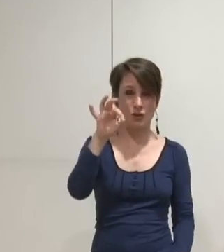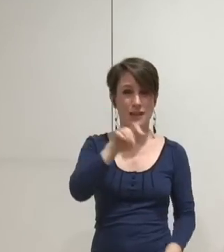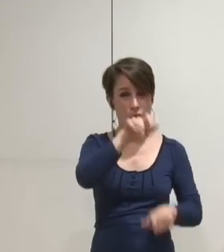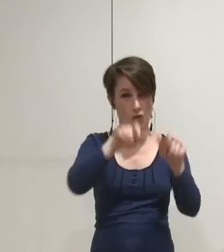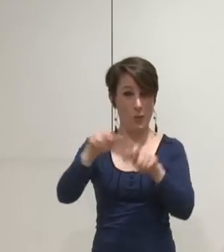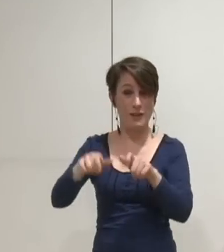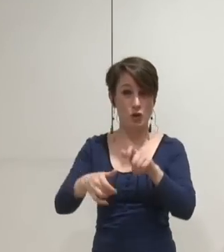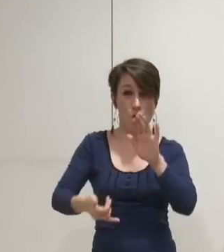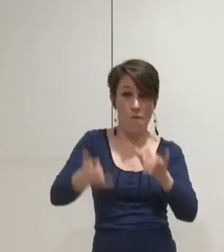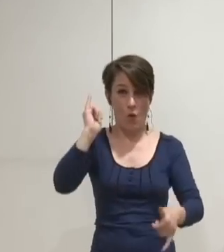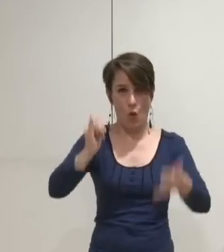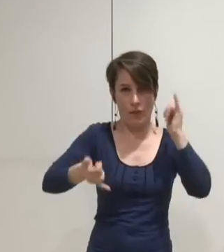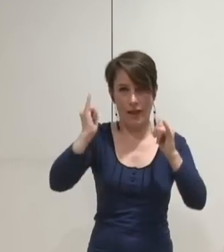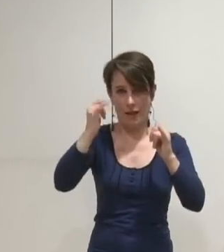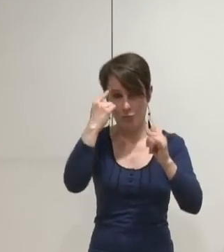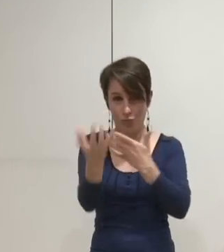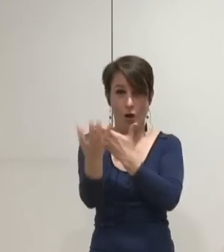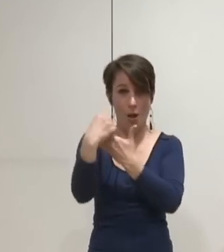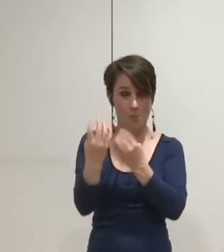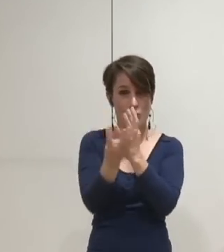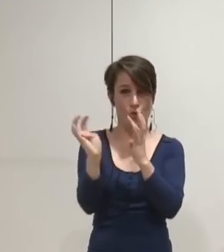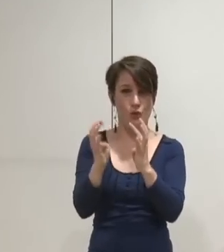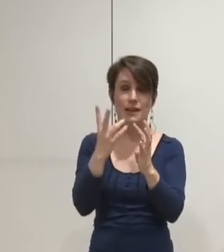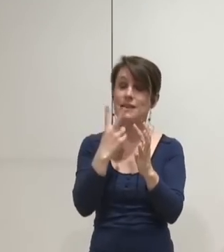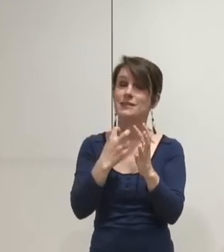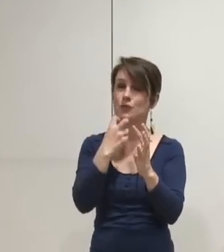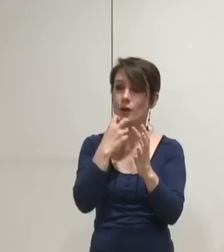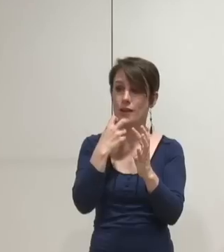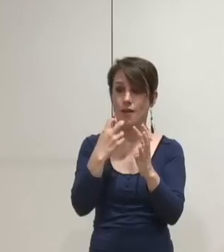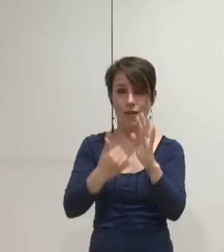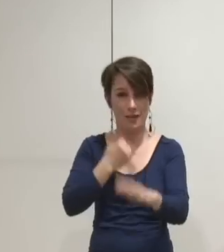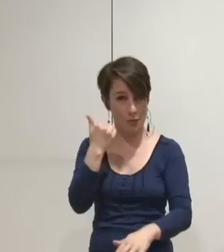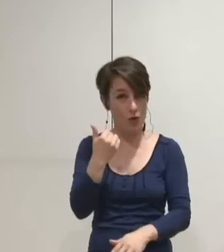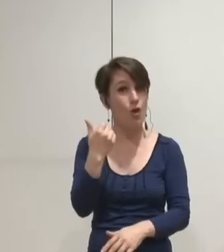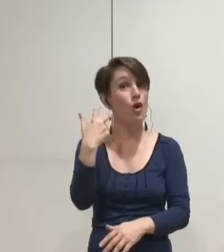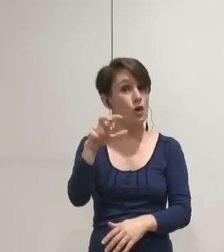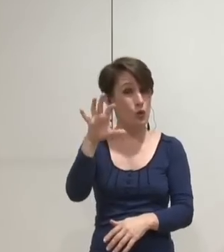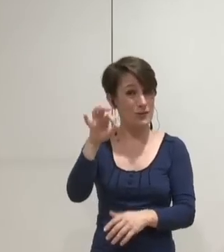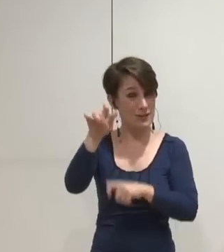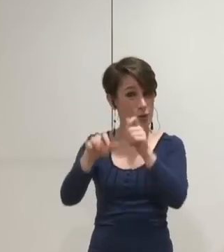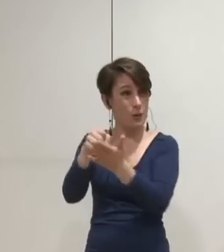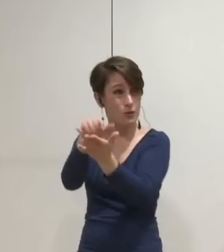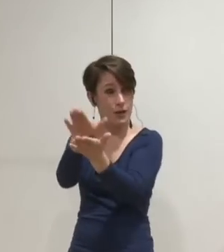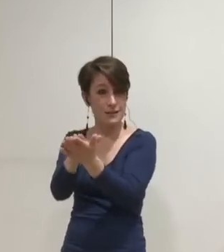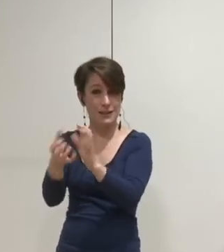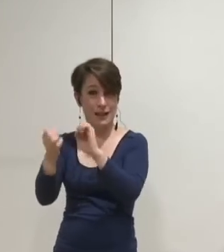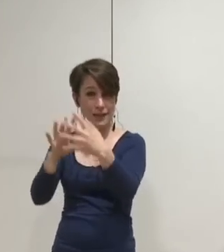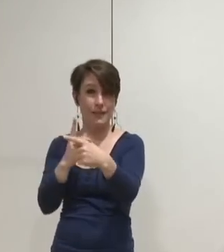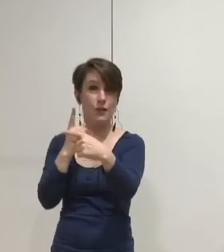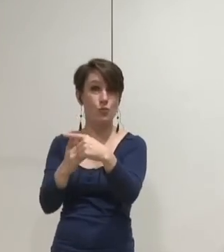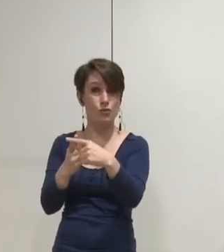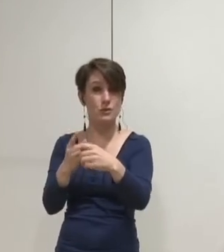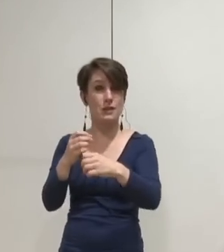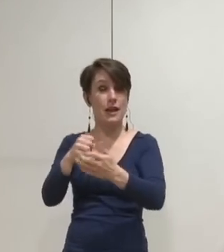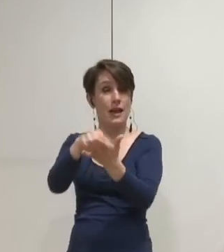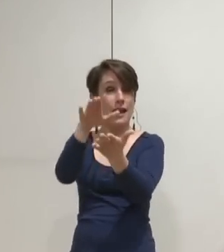volontaires pour participer au conseil citoyens indépendants 350 personnes inscrit sur le web plus toutes les inscriptions papier disons